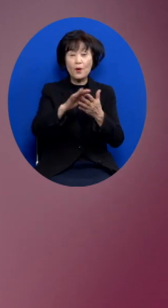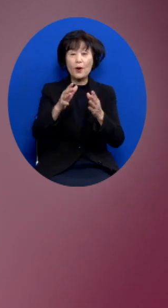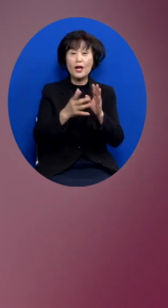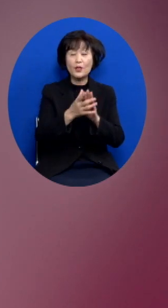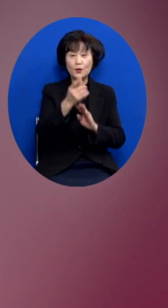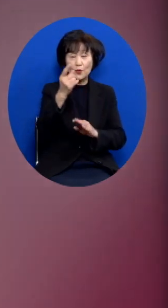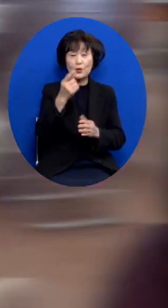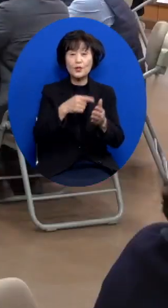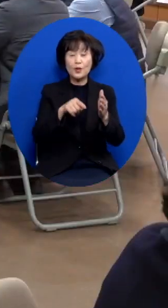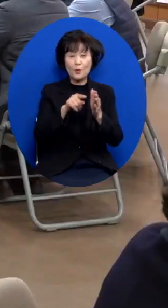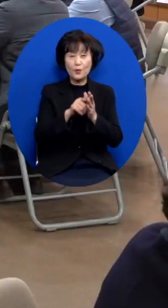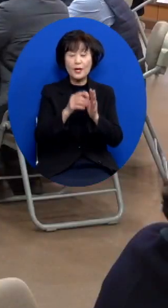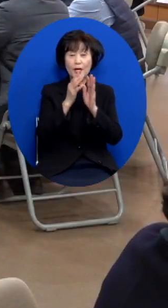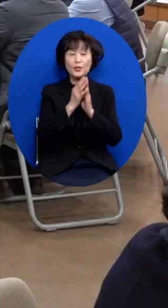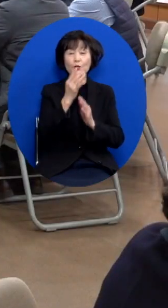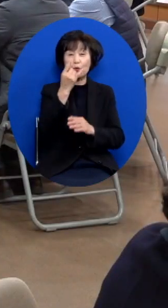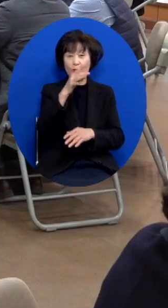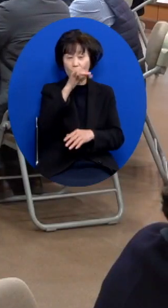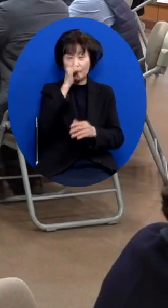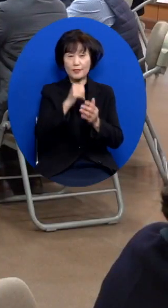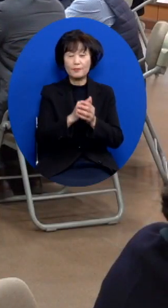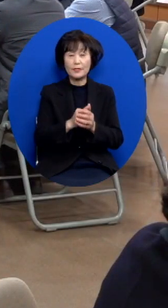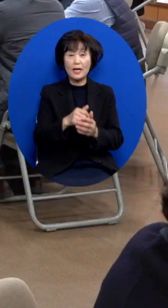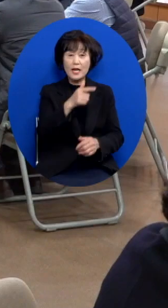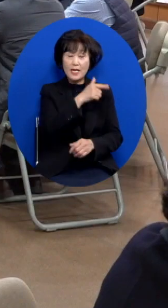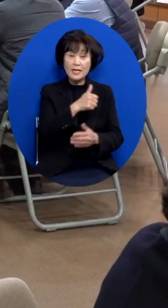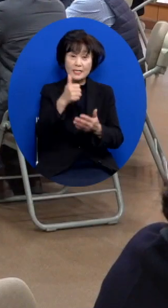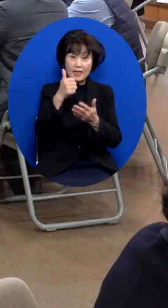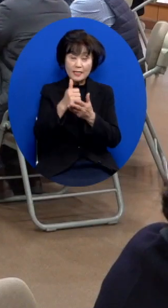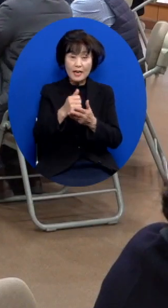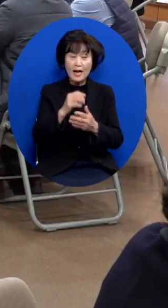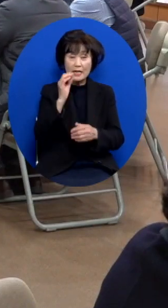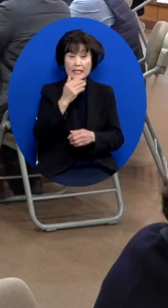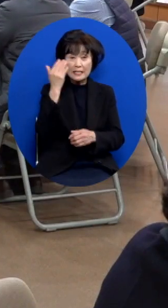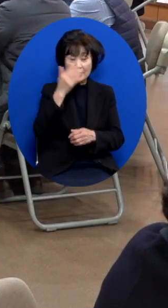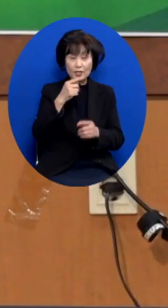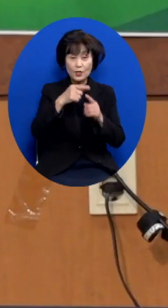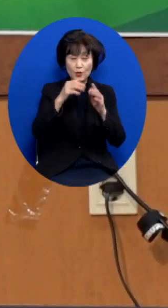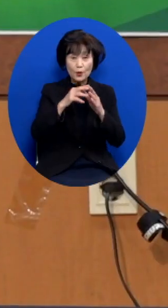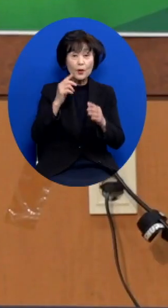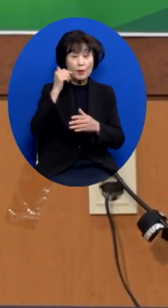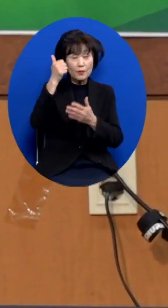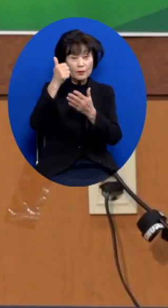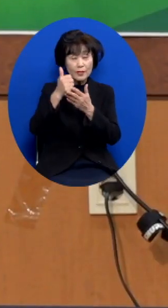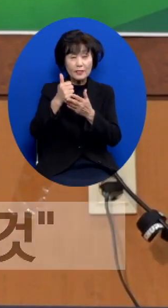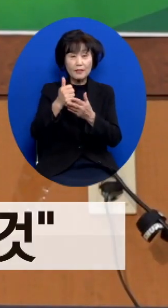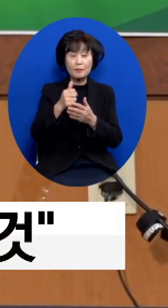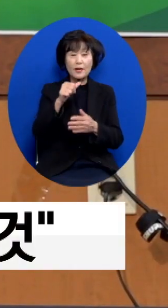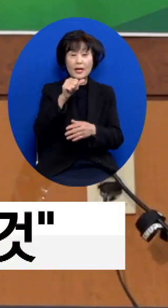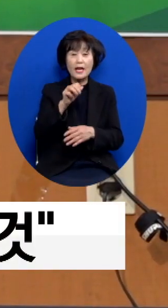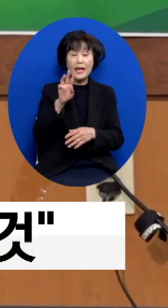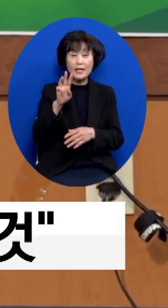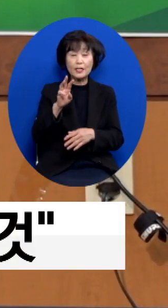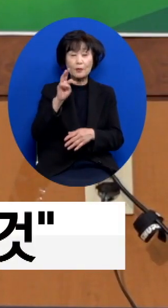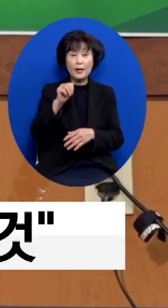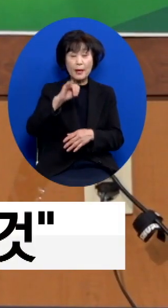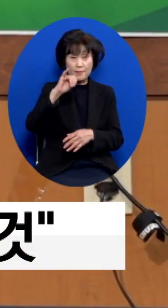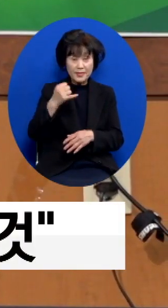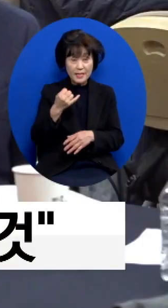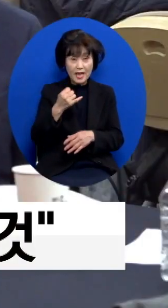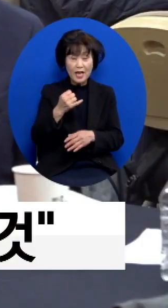진행합니다 선교회 이사장인 안디옥 성결교회 신화성 목사는 awmj의 핵심